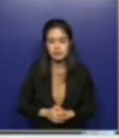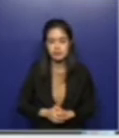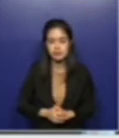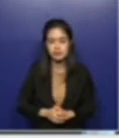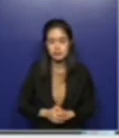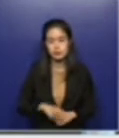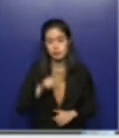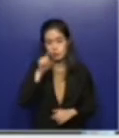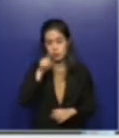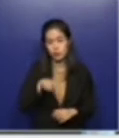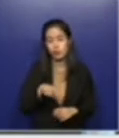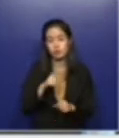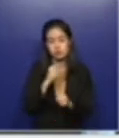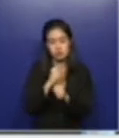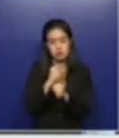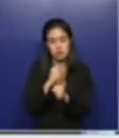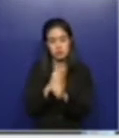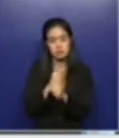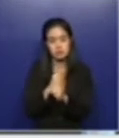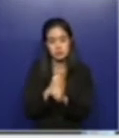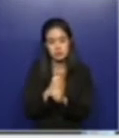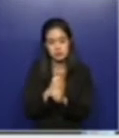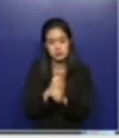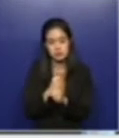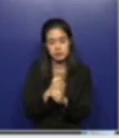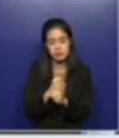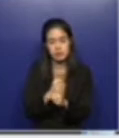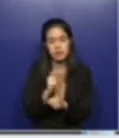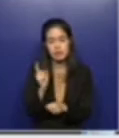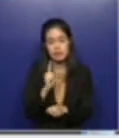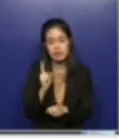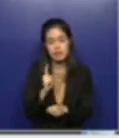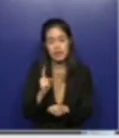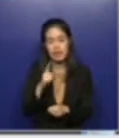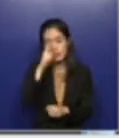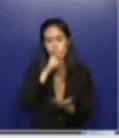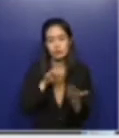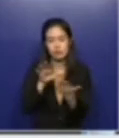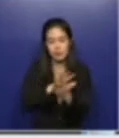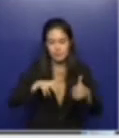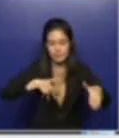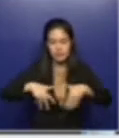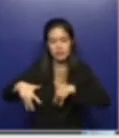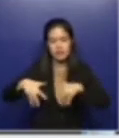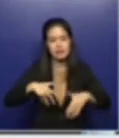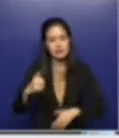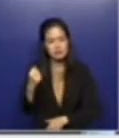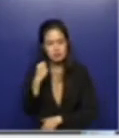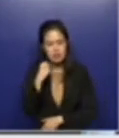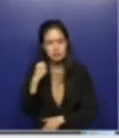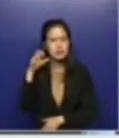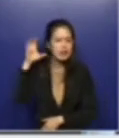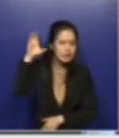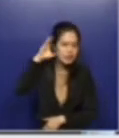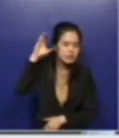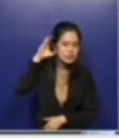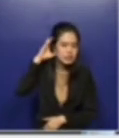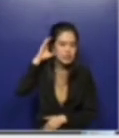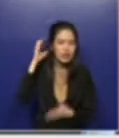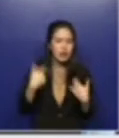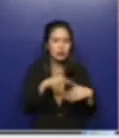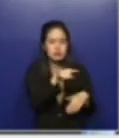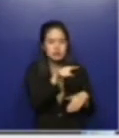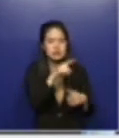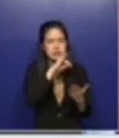ต้องเร่งความสร้างความเชื่อมั่นให้กับพี่น้องประชาชนคนไทยโดยรวมและพื้นที่ที่เกิดเหตุ